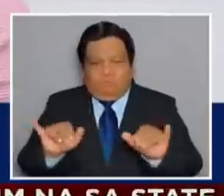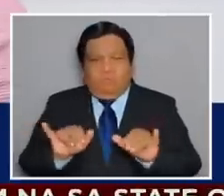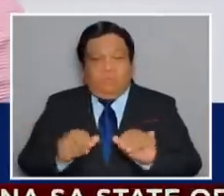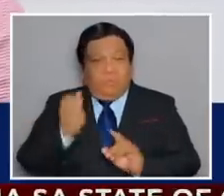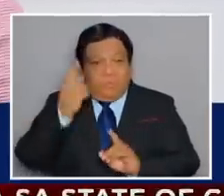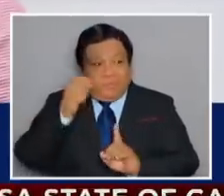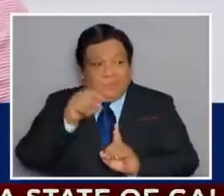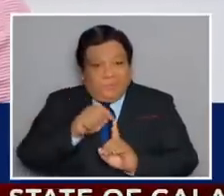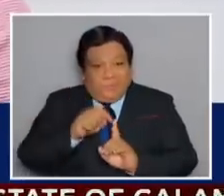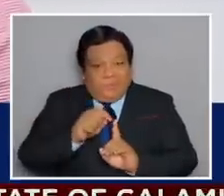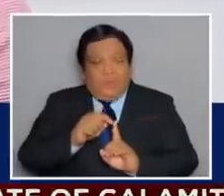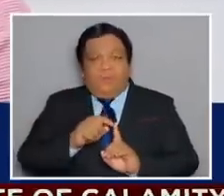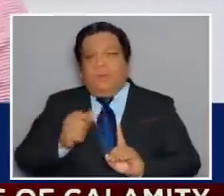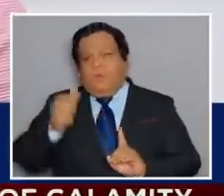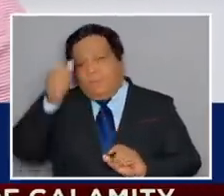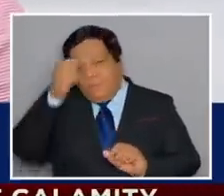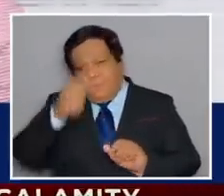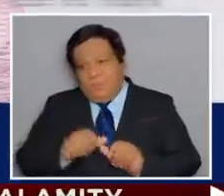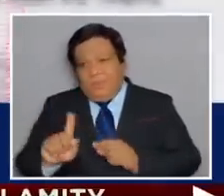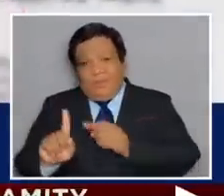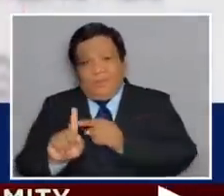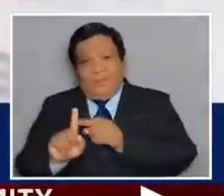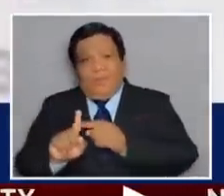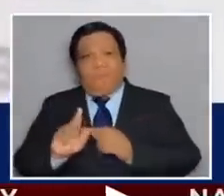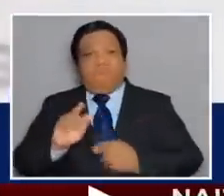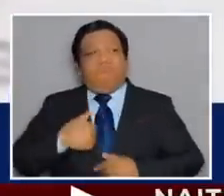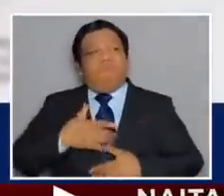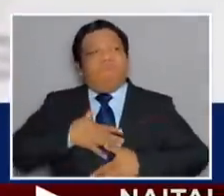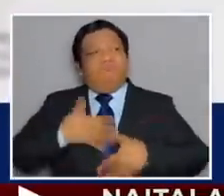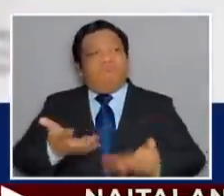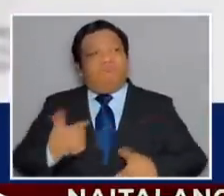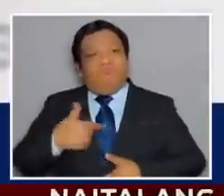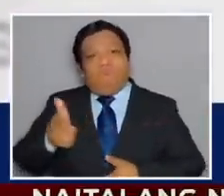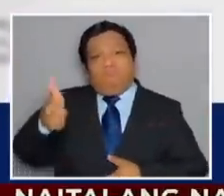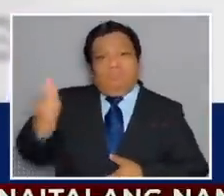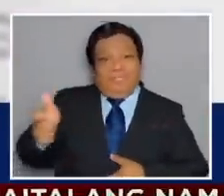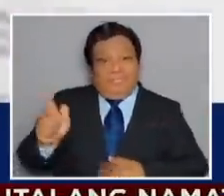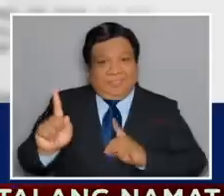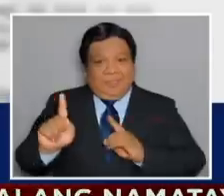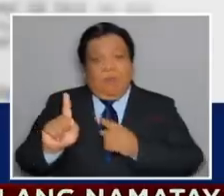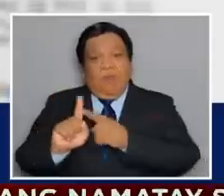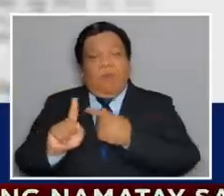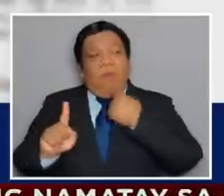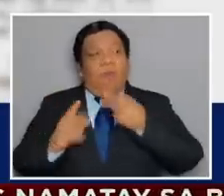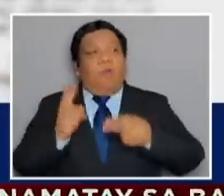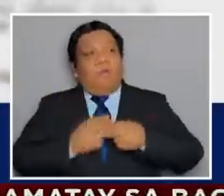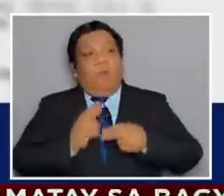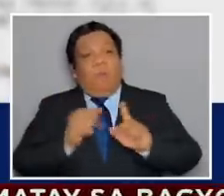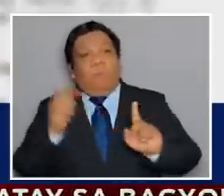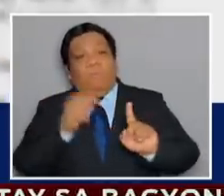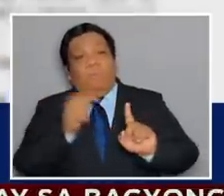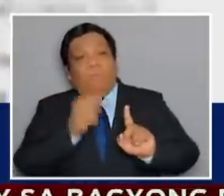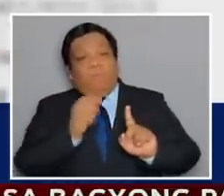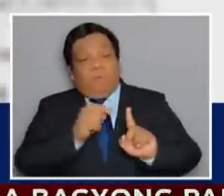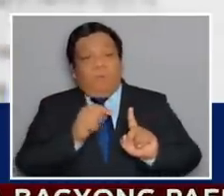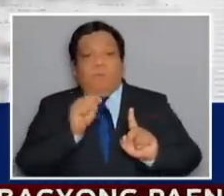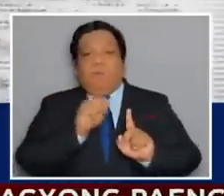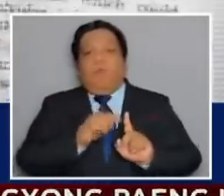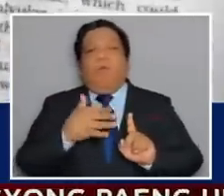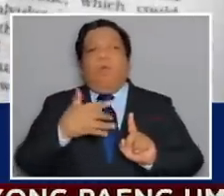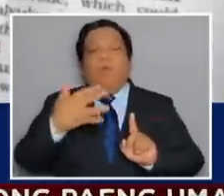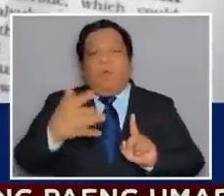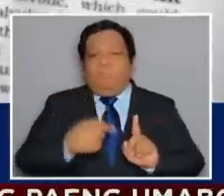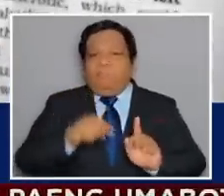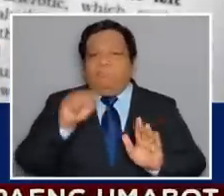siyang ituro ng self-confessed gunman na si Joel Escorial na siya umanong nag-alok ng halagang 550,000 pesos para patayin si